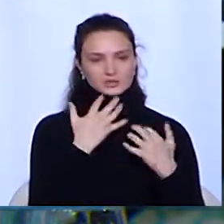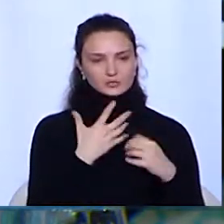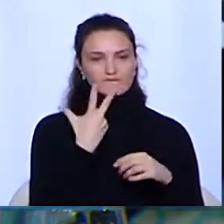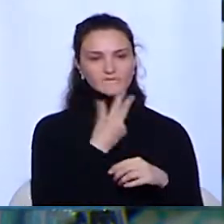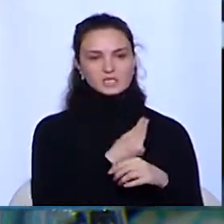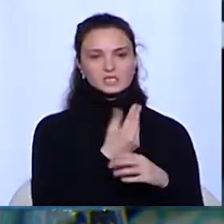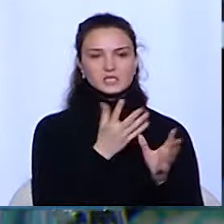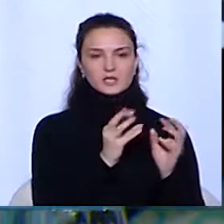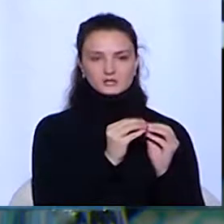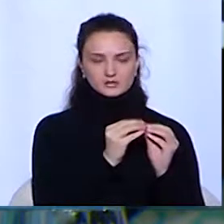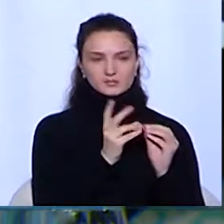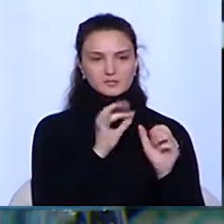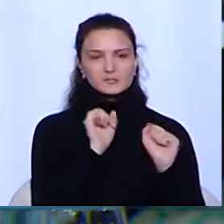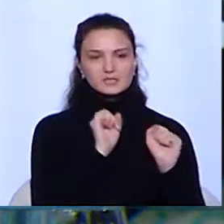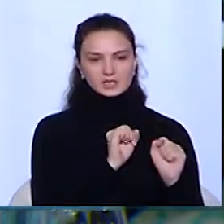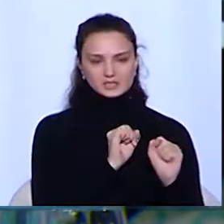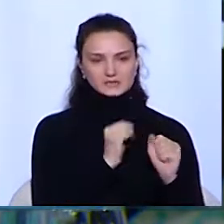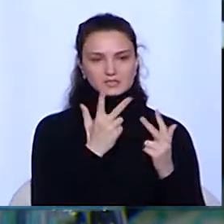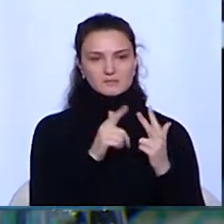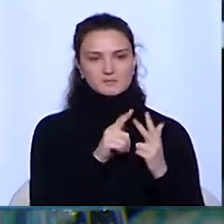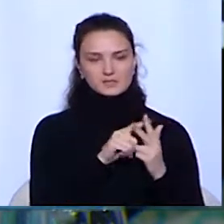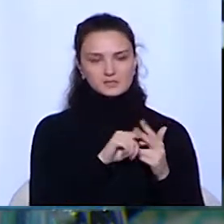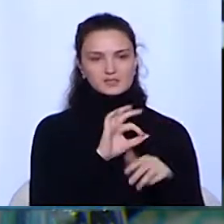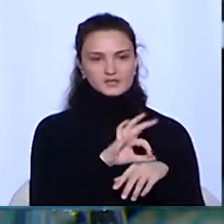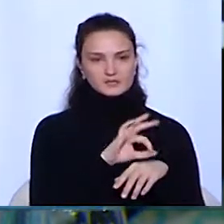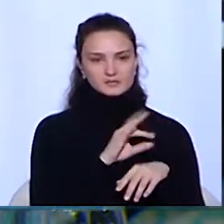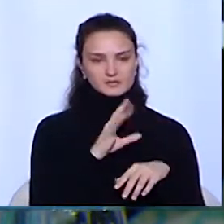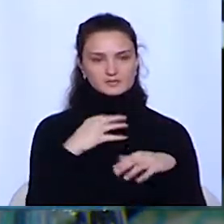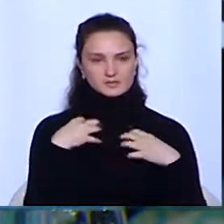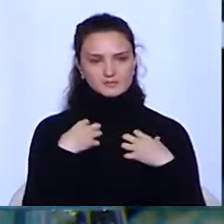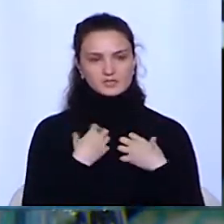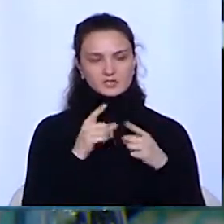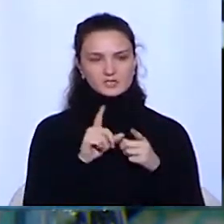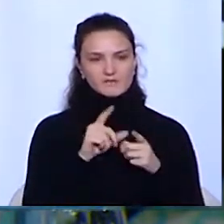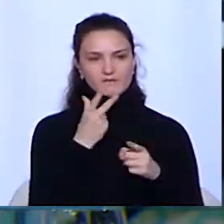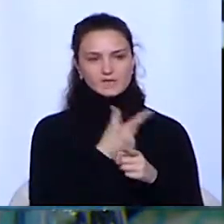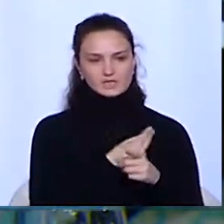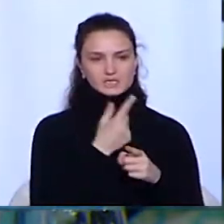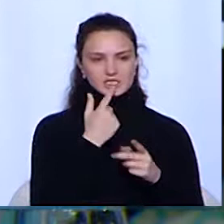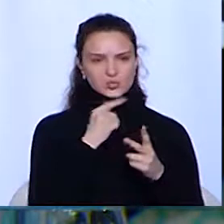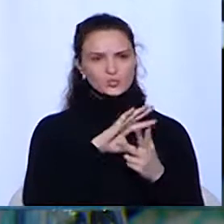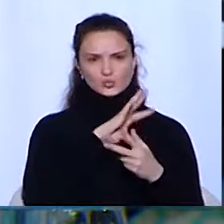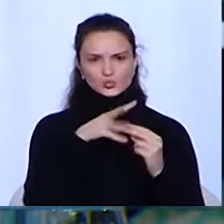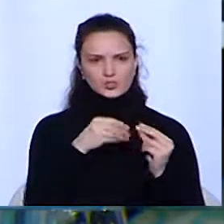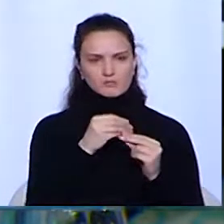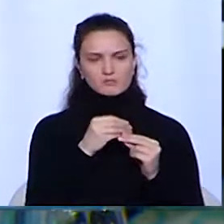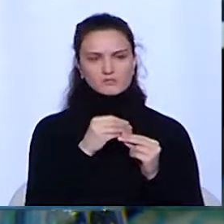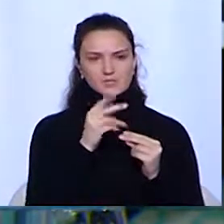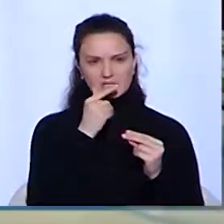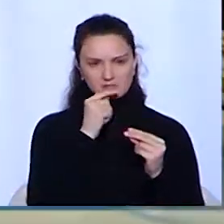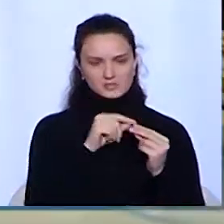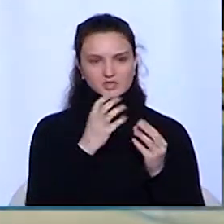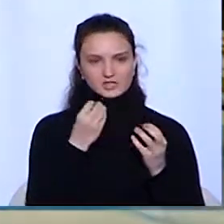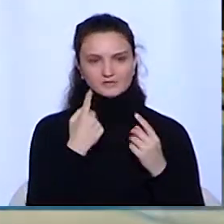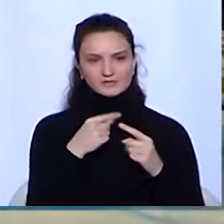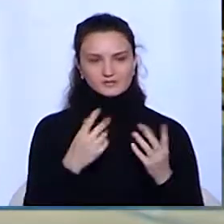ვაქცინა ერთად, უბრალოდ დაიცავს ამ სამი დაავადებისგან. სამწუხაროდ, ნუ ესეთი ვაქცინა, რომელიც წითელას, წითურას, ყბაყურას, გრიპის და